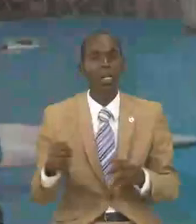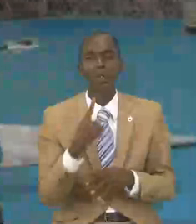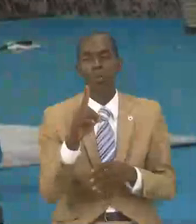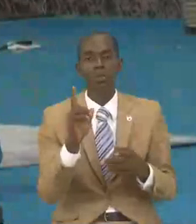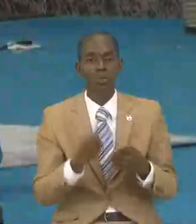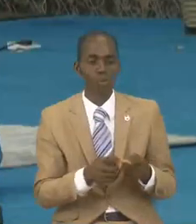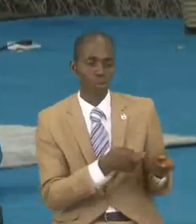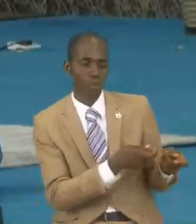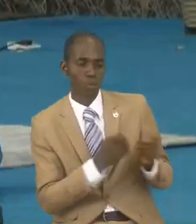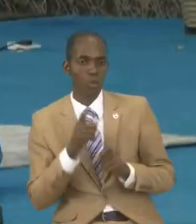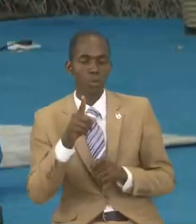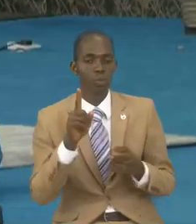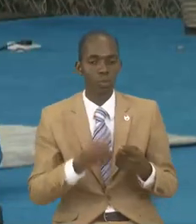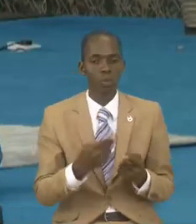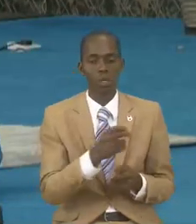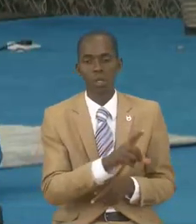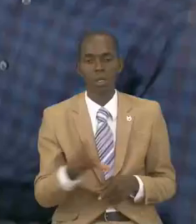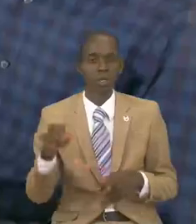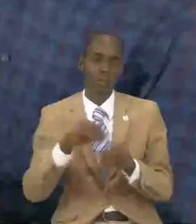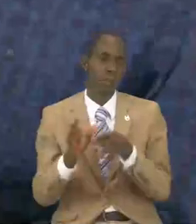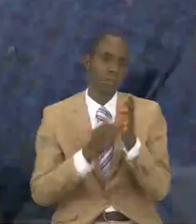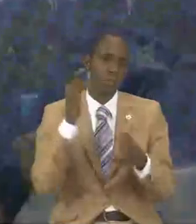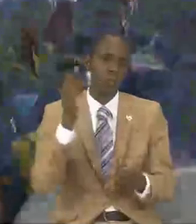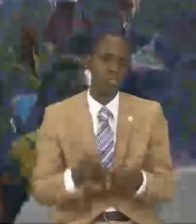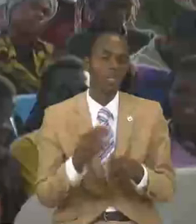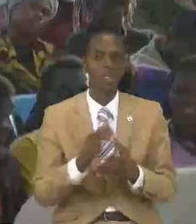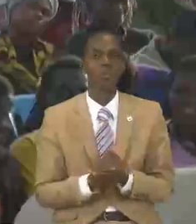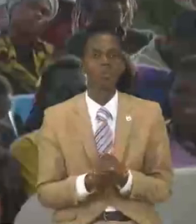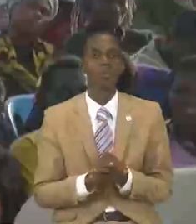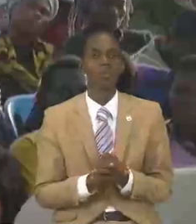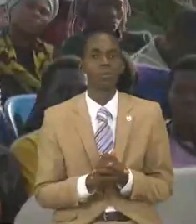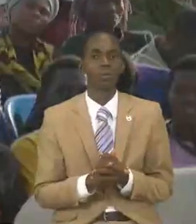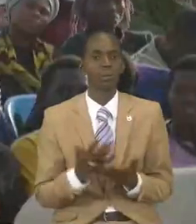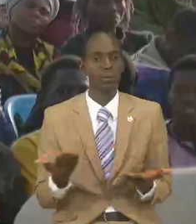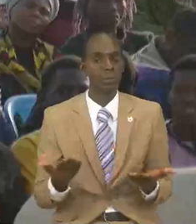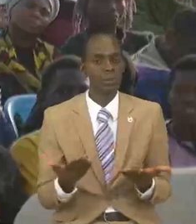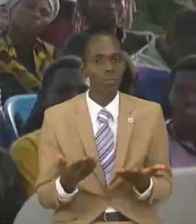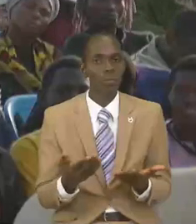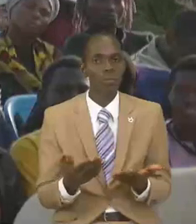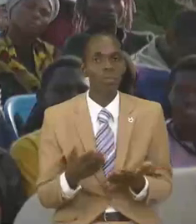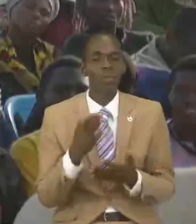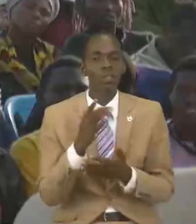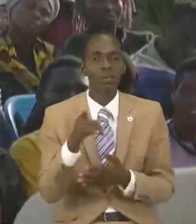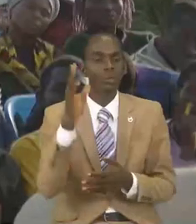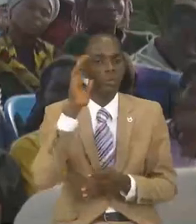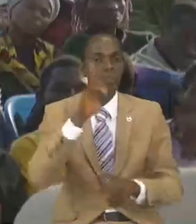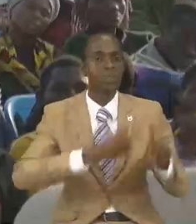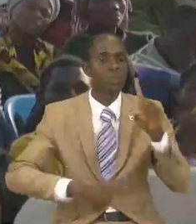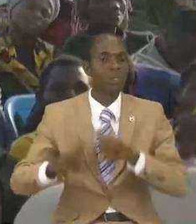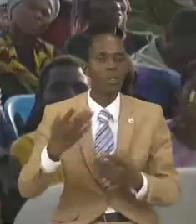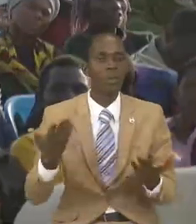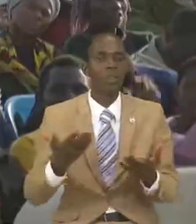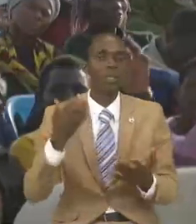conduire, pousser, tirer jusqu'en enfer au nom de Jésus. Quelqu'un de là-bas